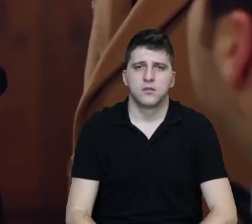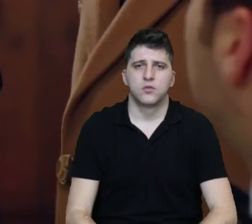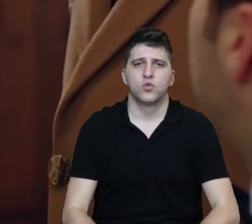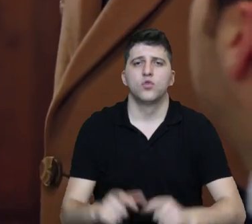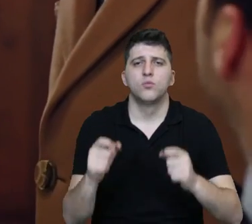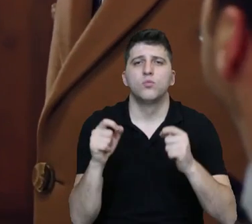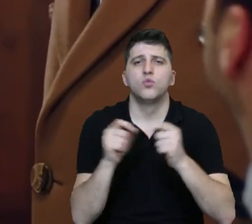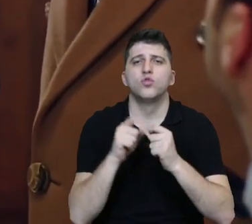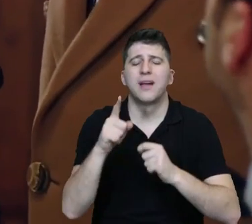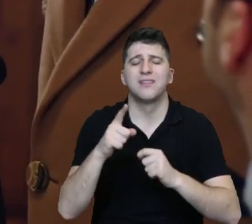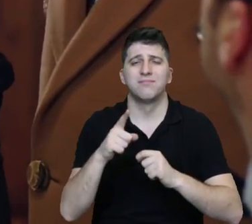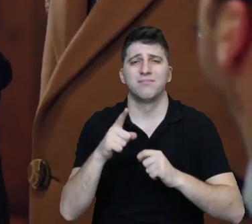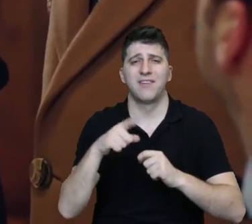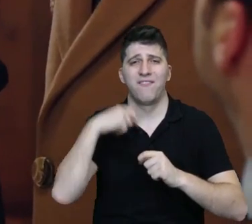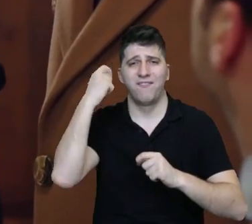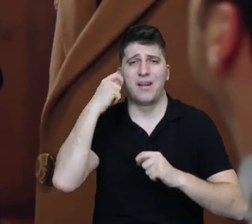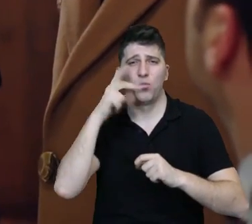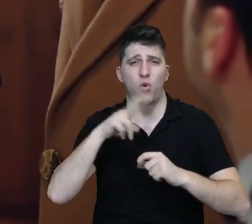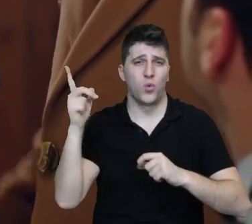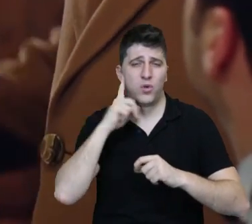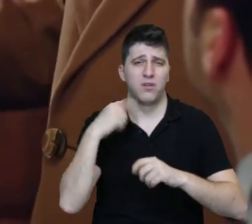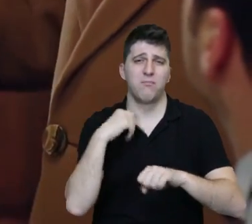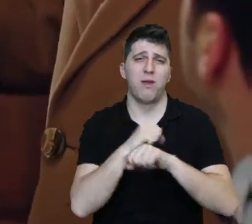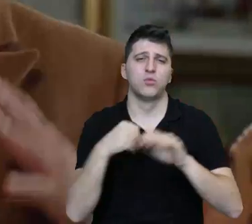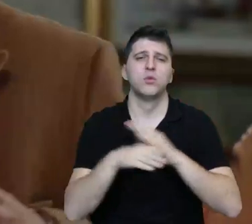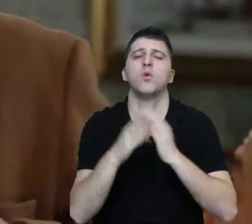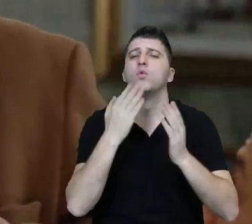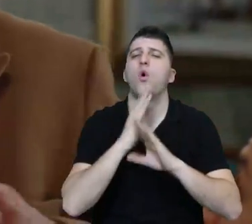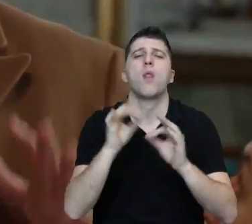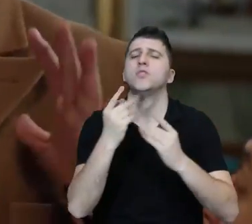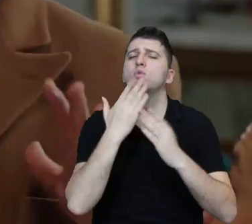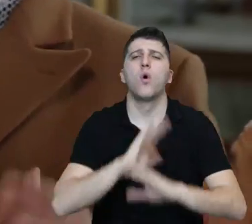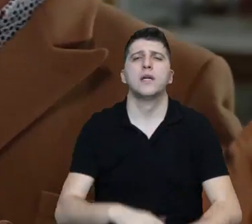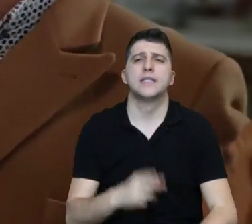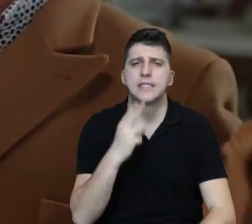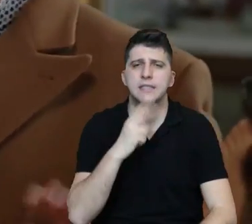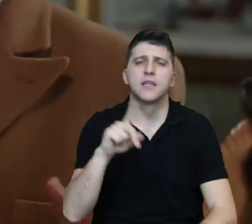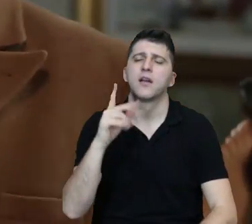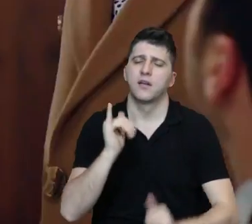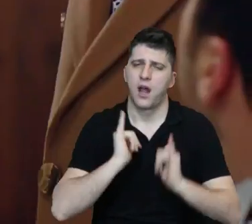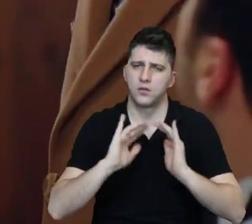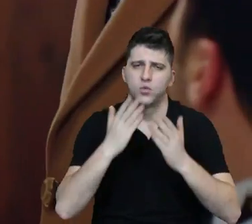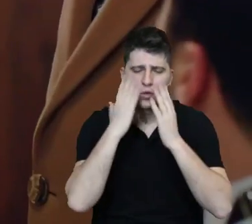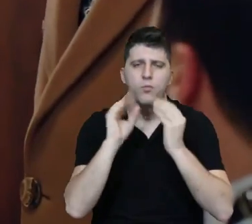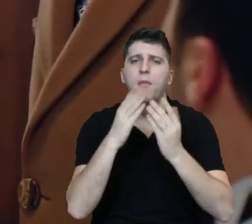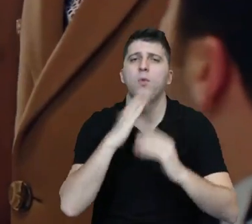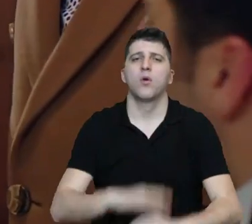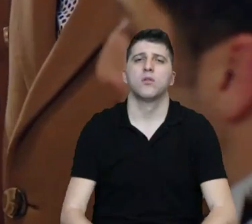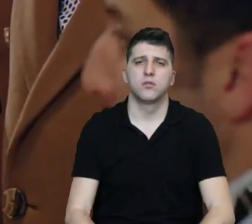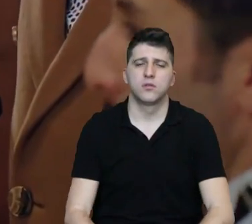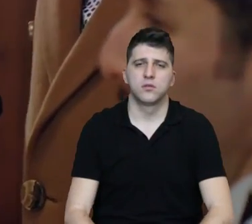Burcuma Yeşilçam yolları, bana mapus damları şekli. Hayır. Yok öyle bir şey. Kızlar selamette şükür. Problem yok.